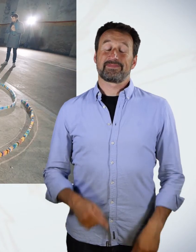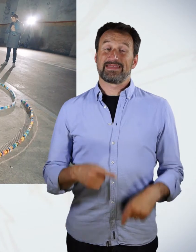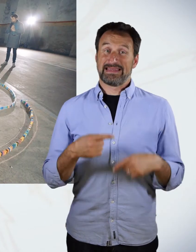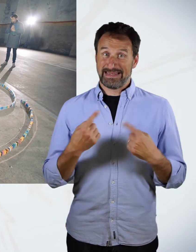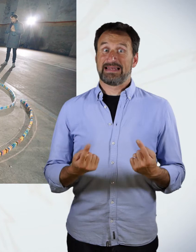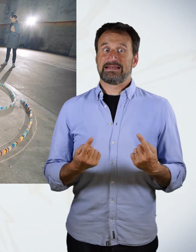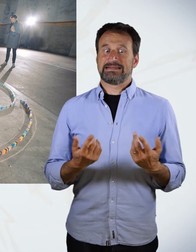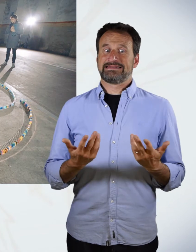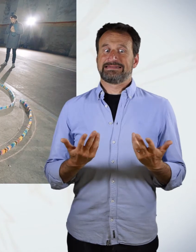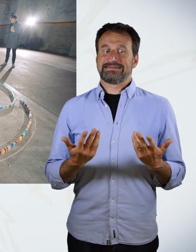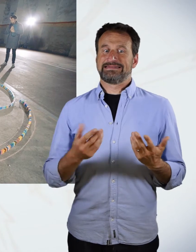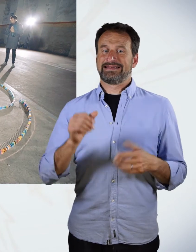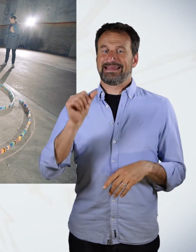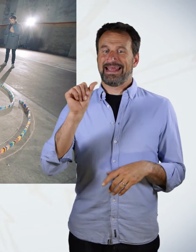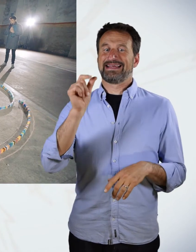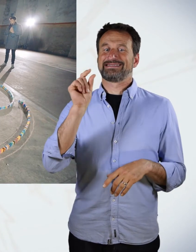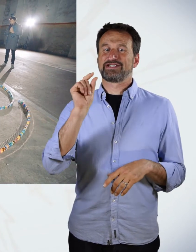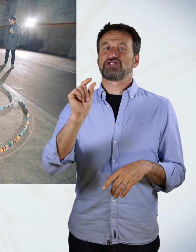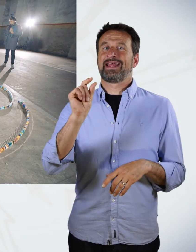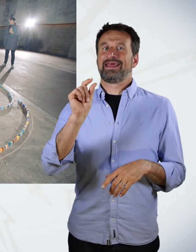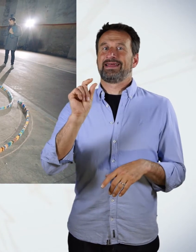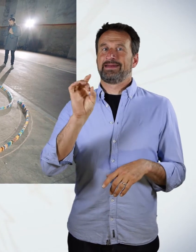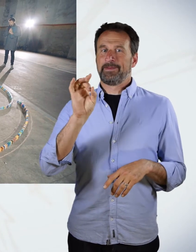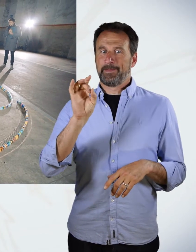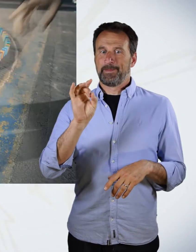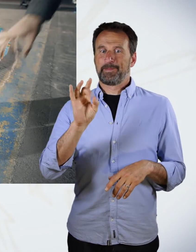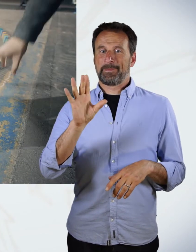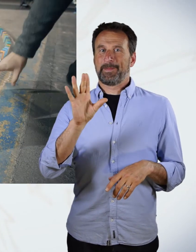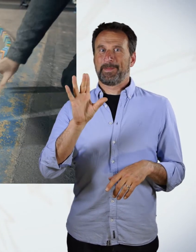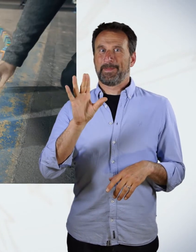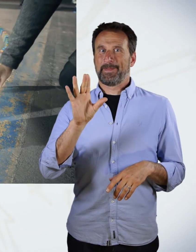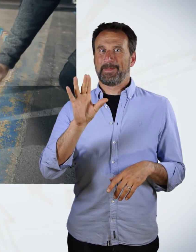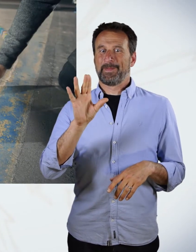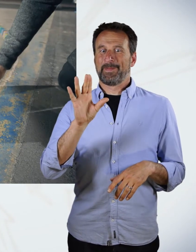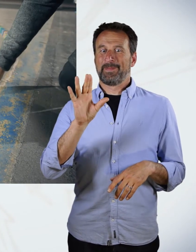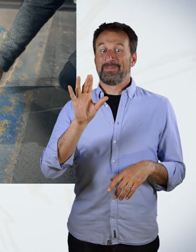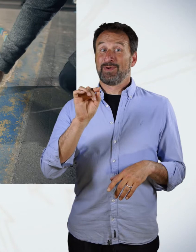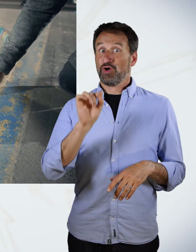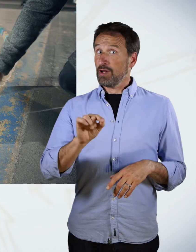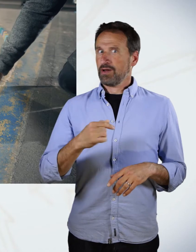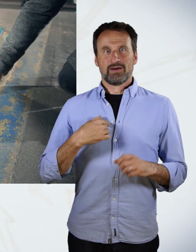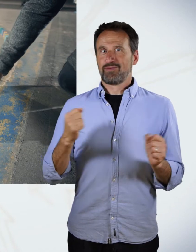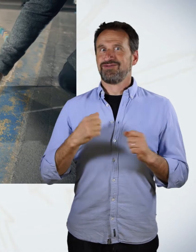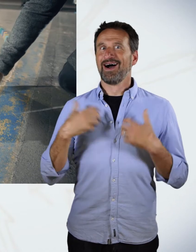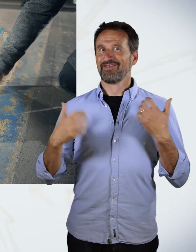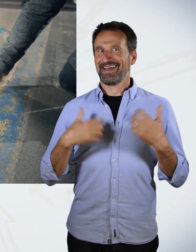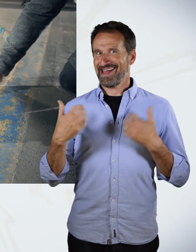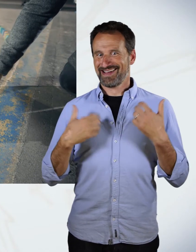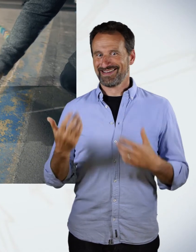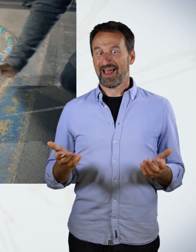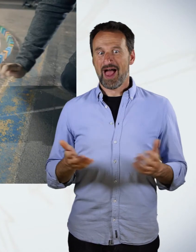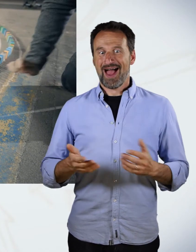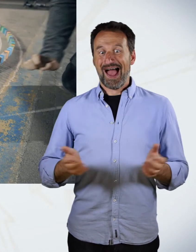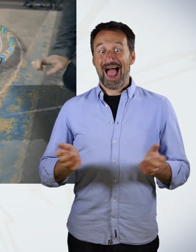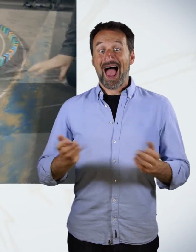Dann kam der Moment, als ich den ersten Stein umschubsen durfte. Seid ihr bereit? Und da war ich sehr aufgeregt.